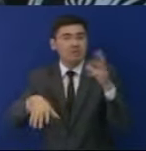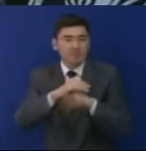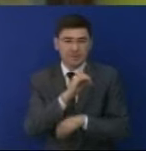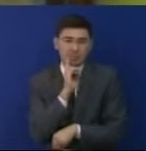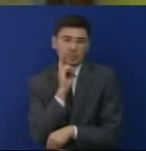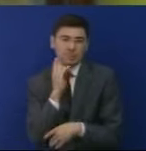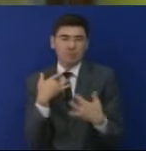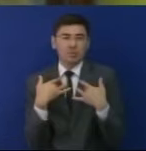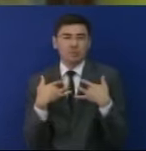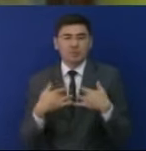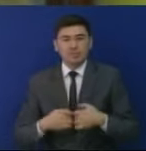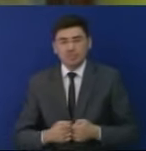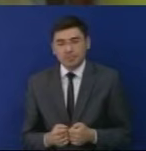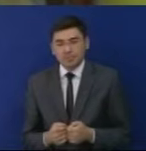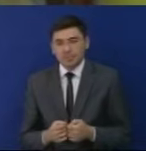театра.